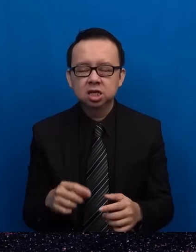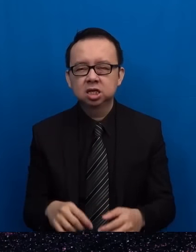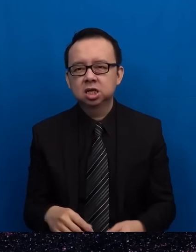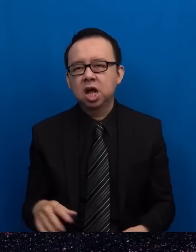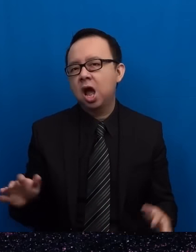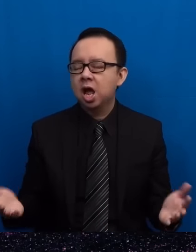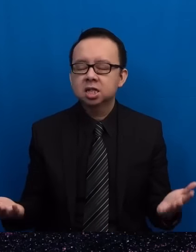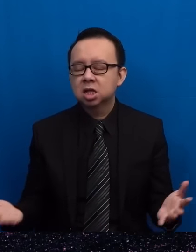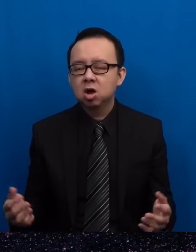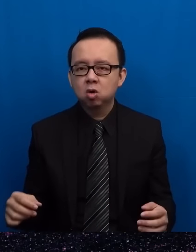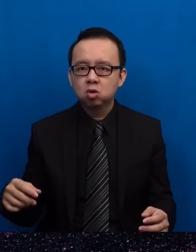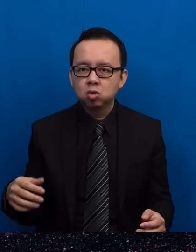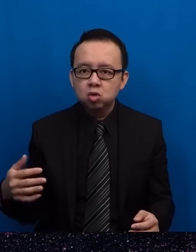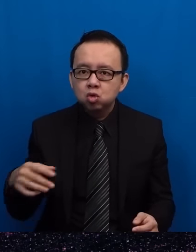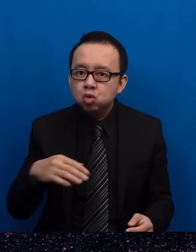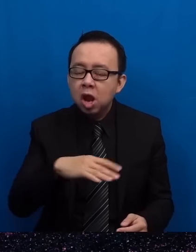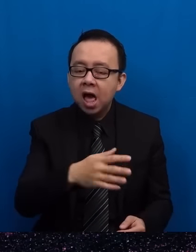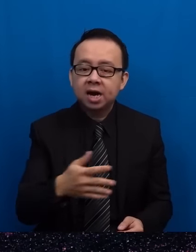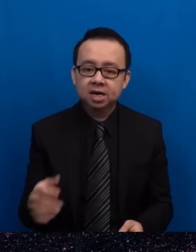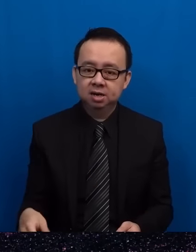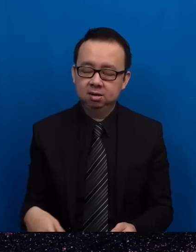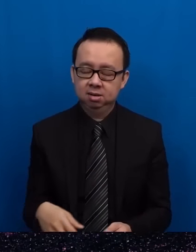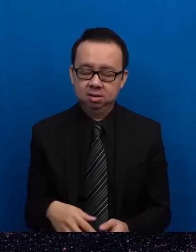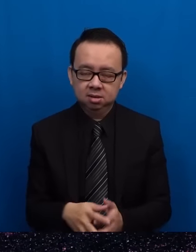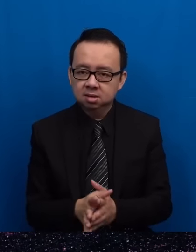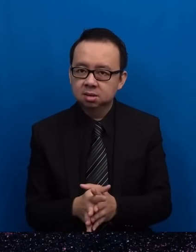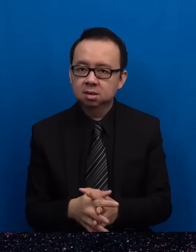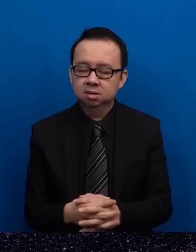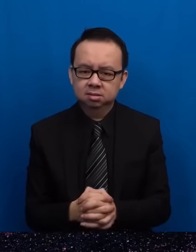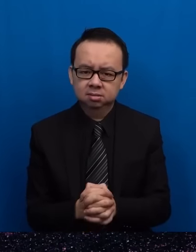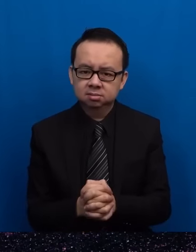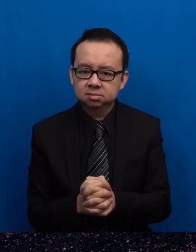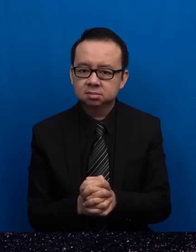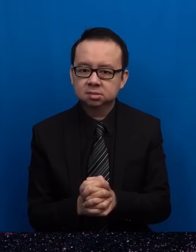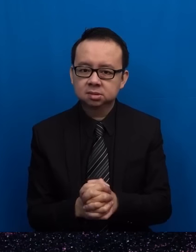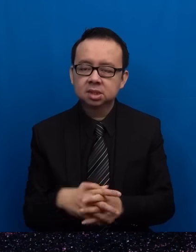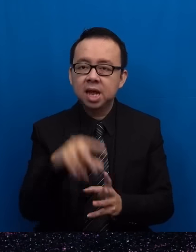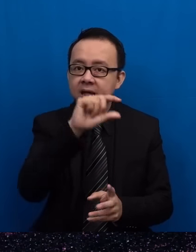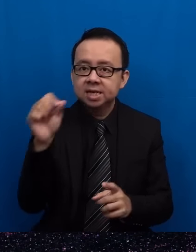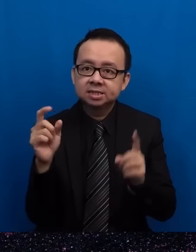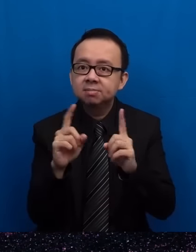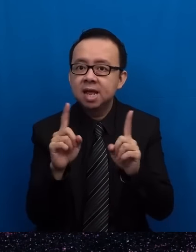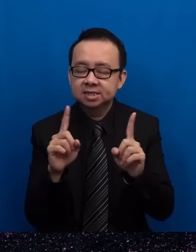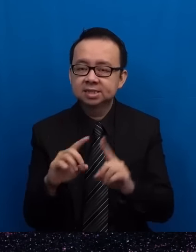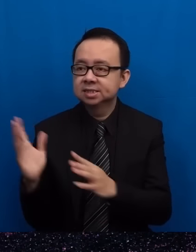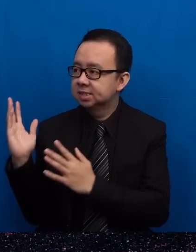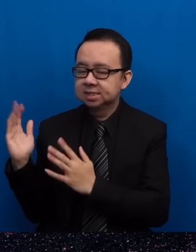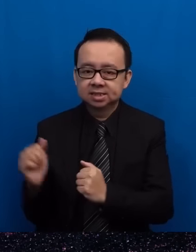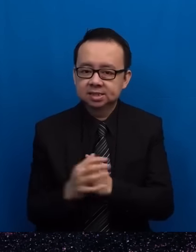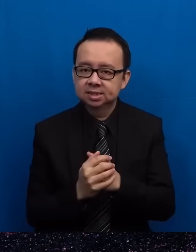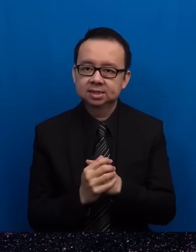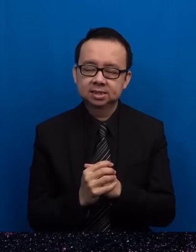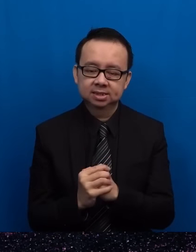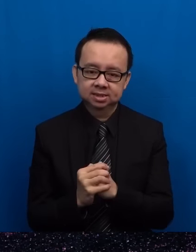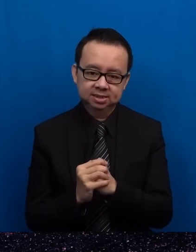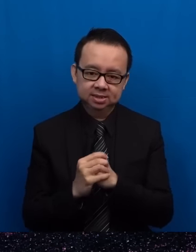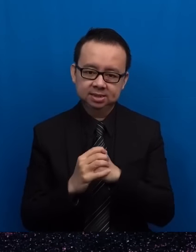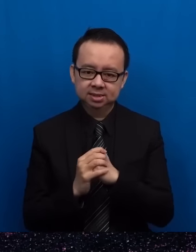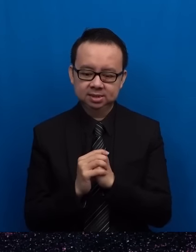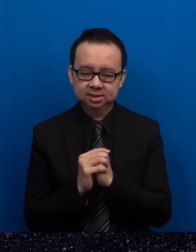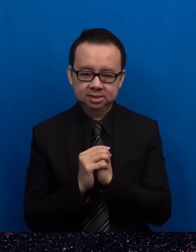ikan? Jadi jika kamu yang jahat tahu memberi pemberian yang baik kepada anak-anakmu, apalagi Bapamu